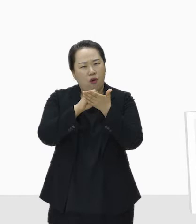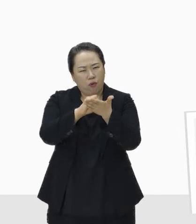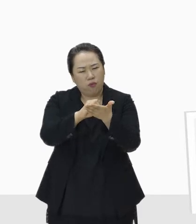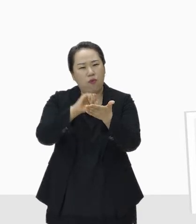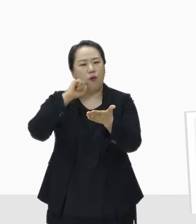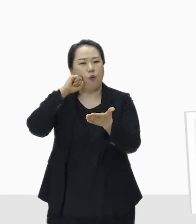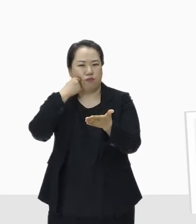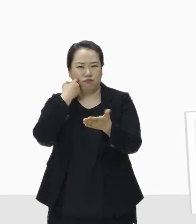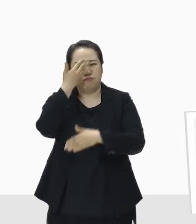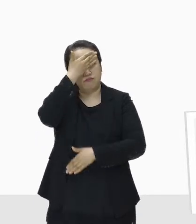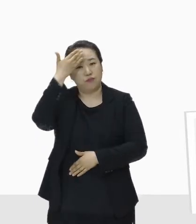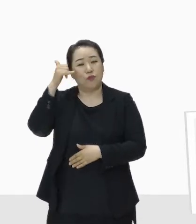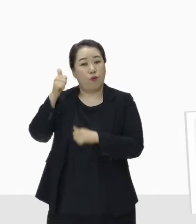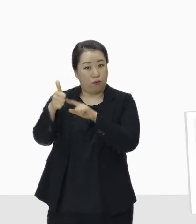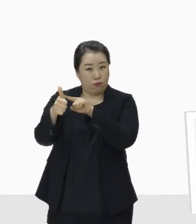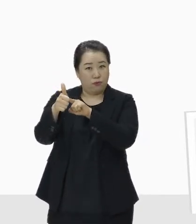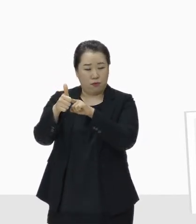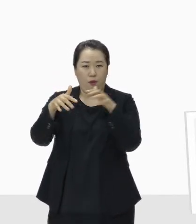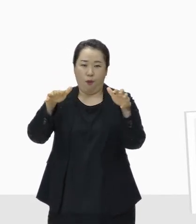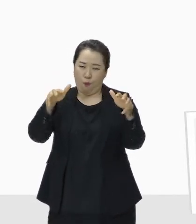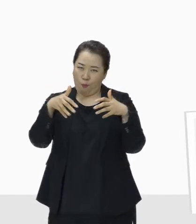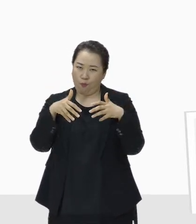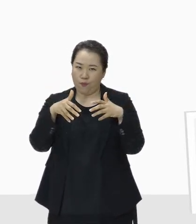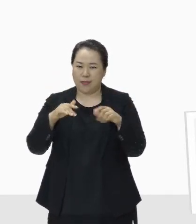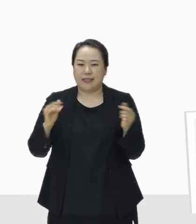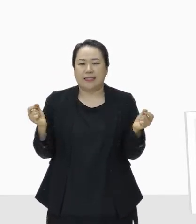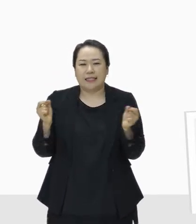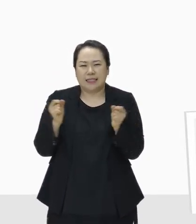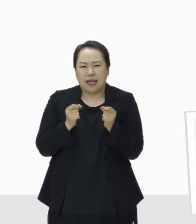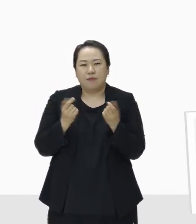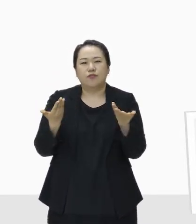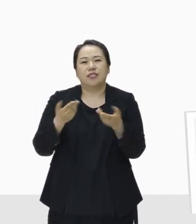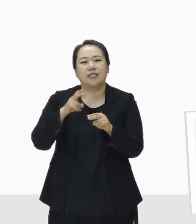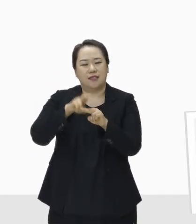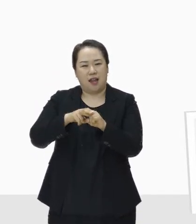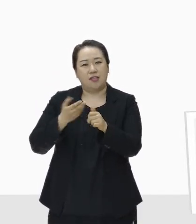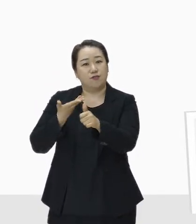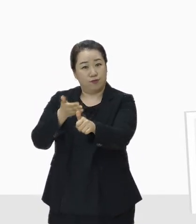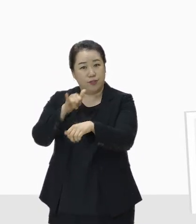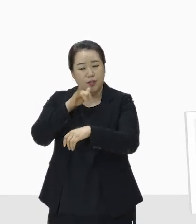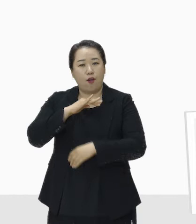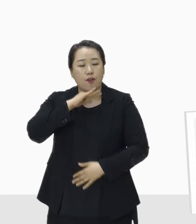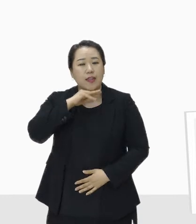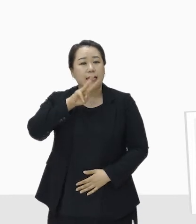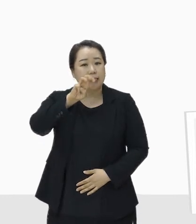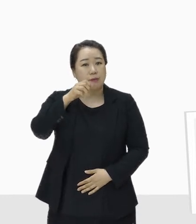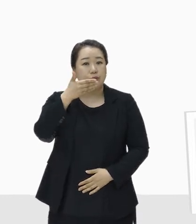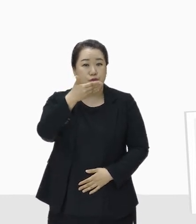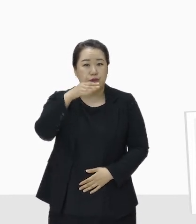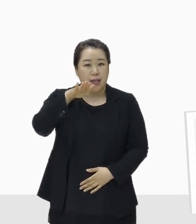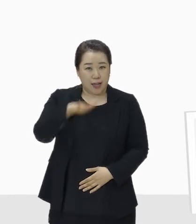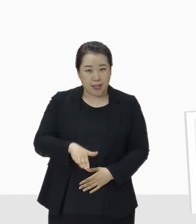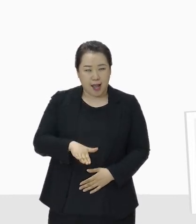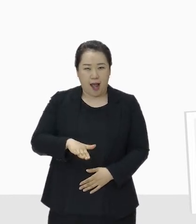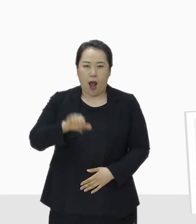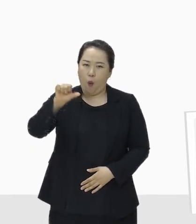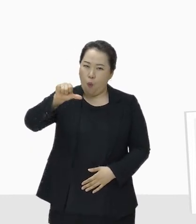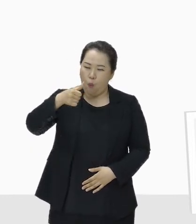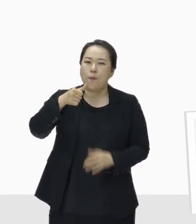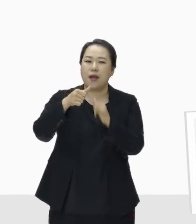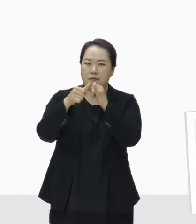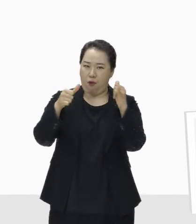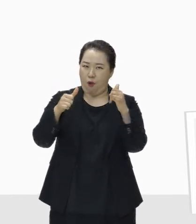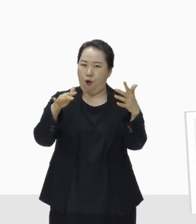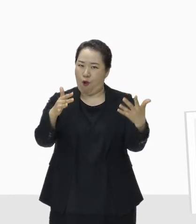강남구가 고용 불안과 구직 활동에 어려움을 겪는 청년들에게 단기 일자리를 제공합니다. 만 39세 이하 미취업